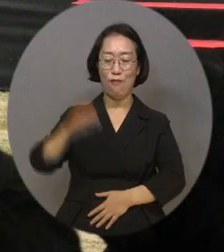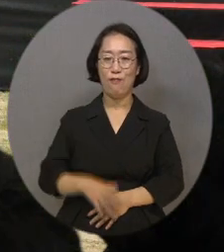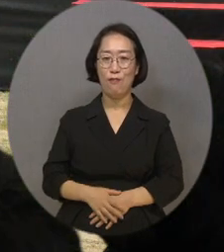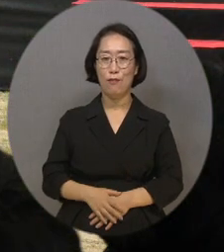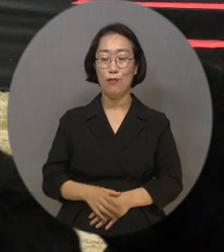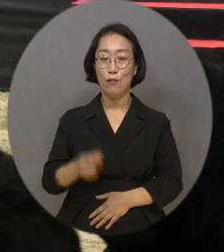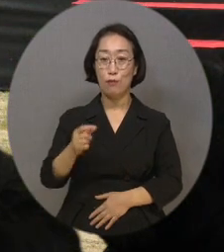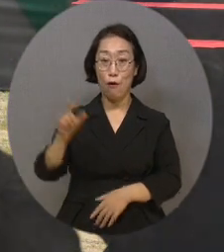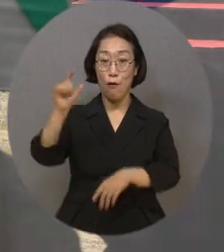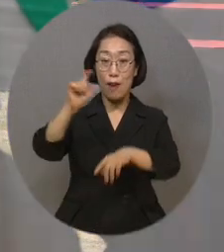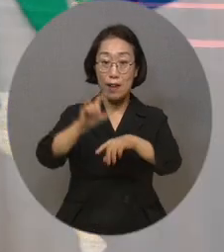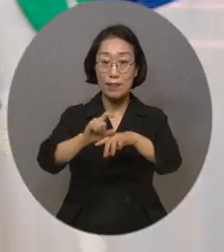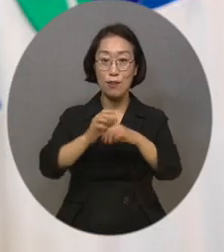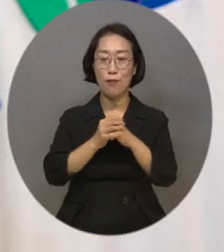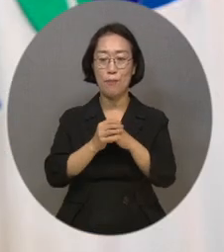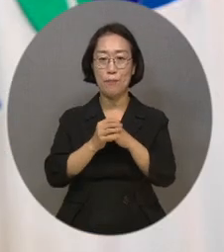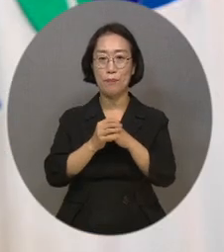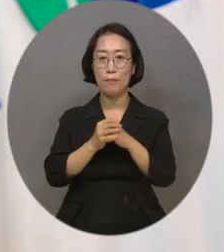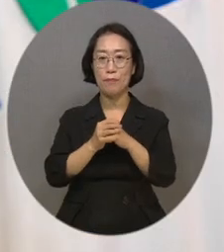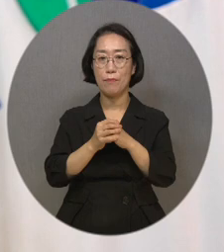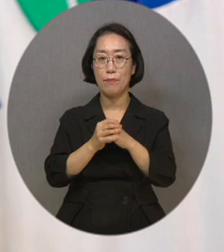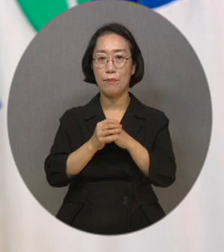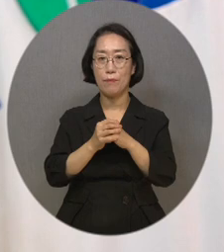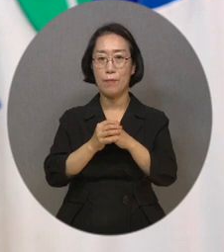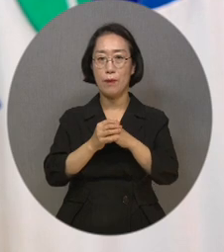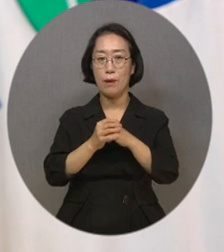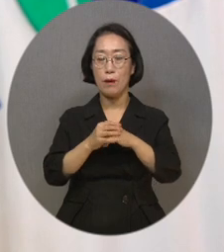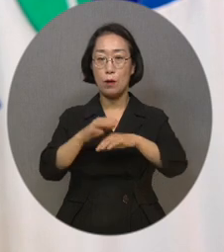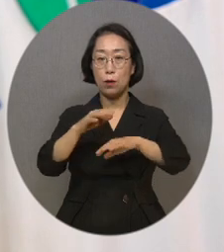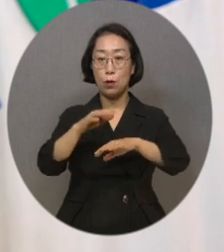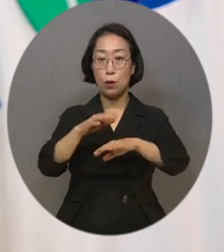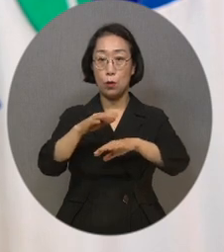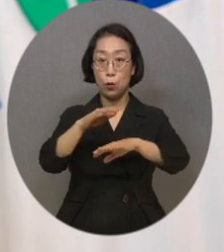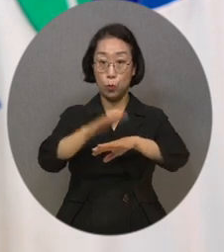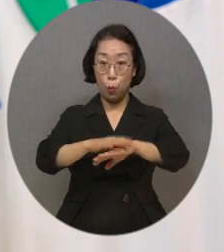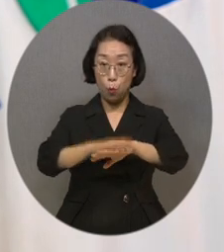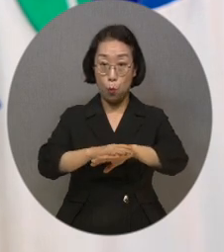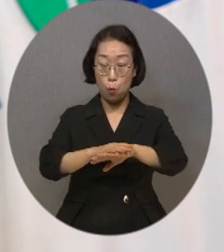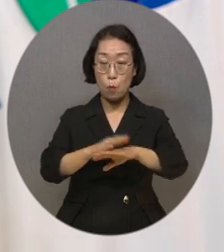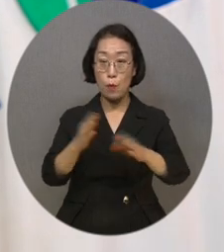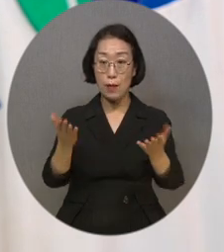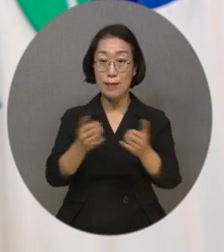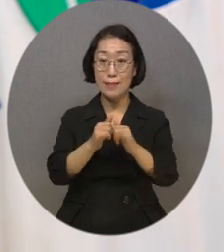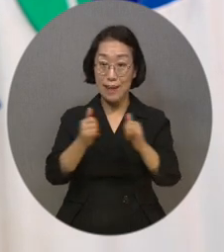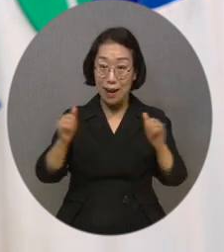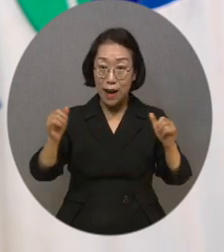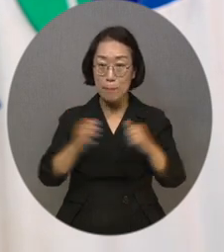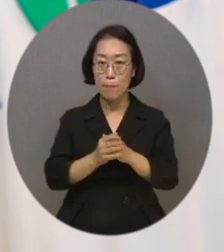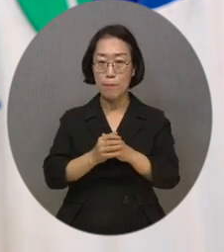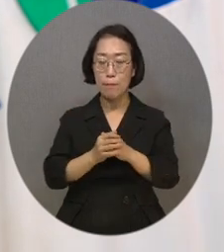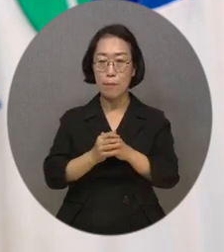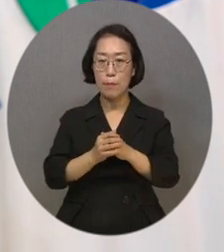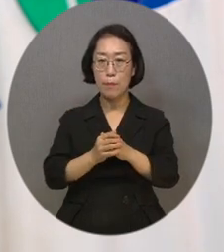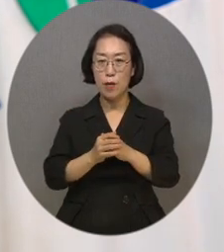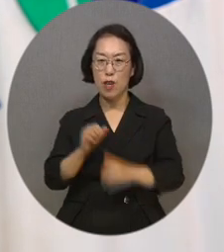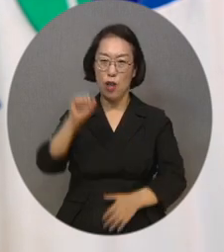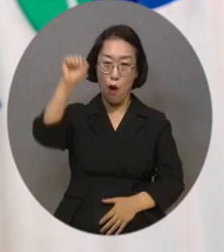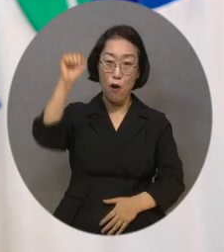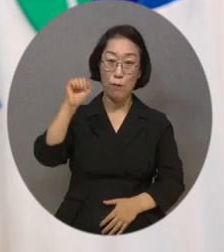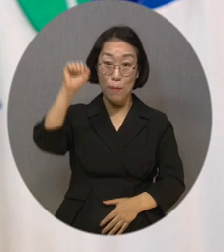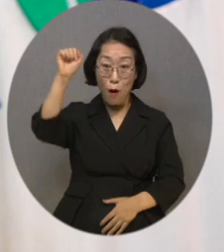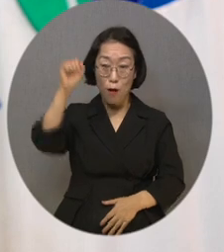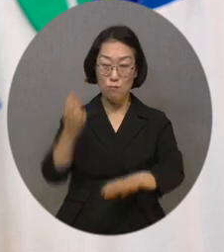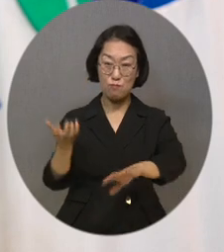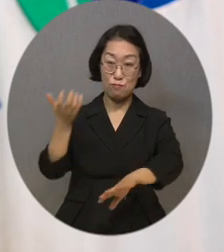또 같은 시기에 이제 동학 농민혁명의 기록물을 세계 기록유산으로 등재가